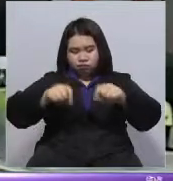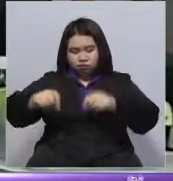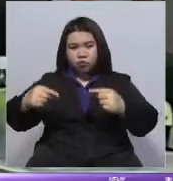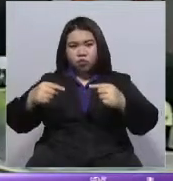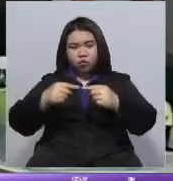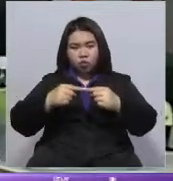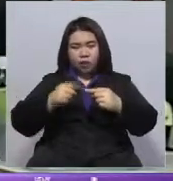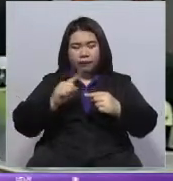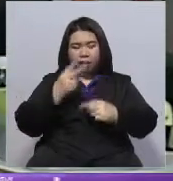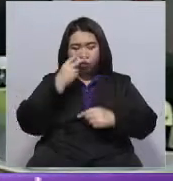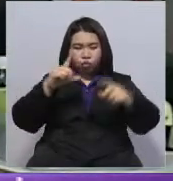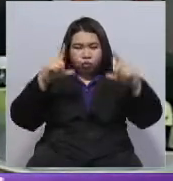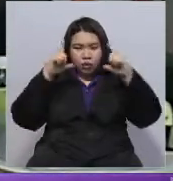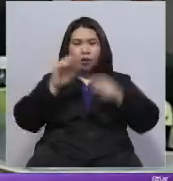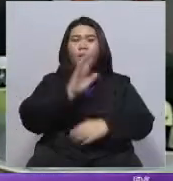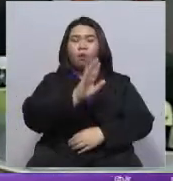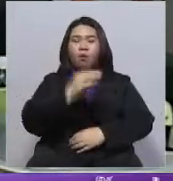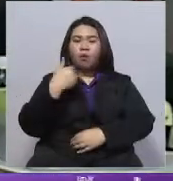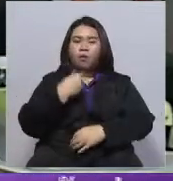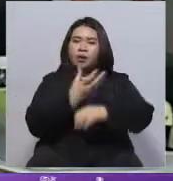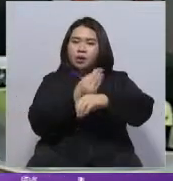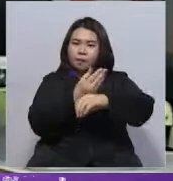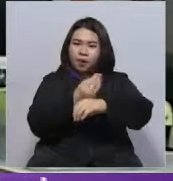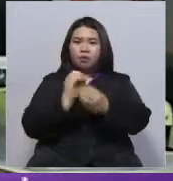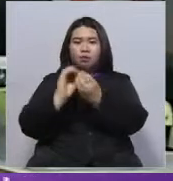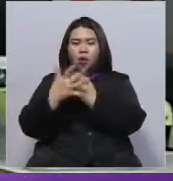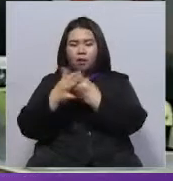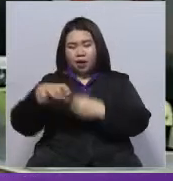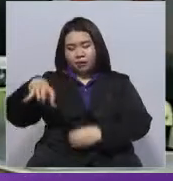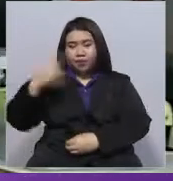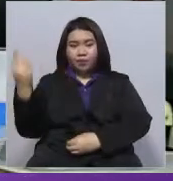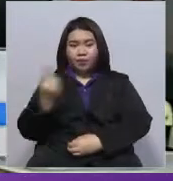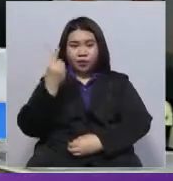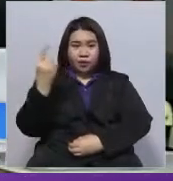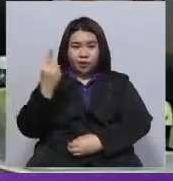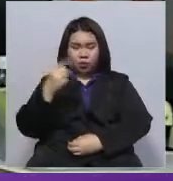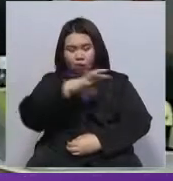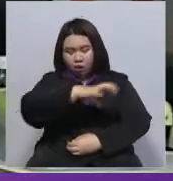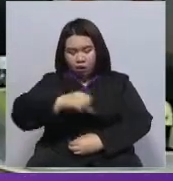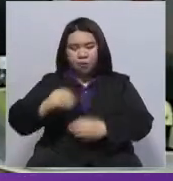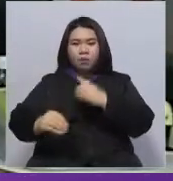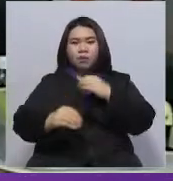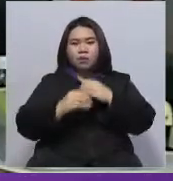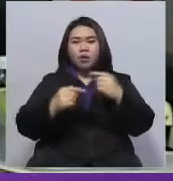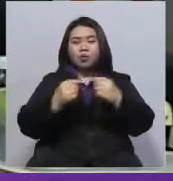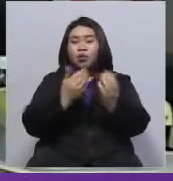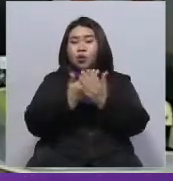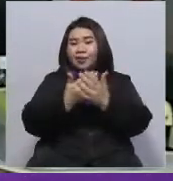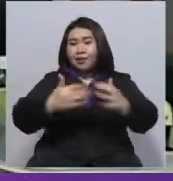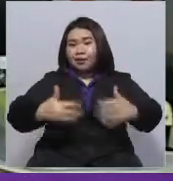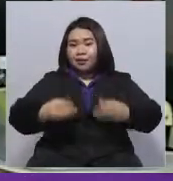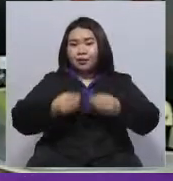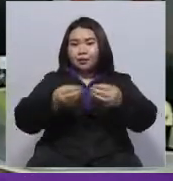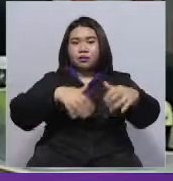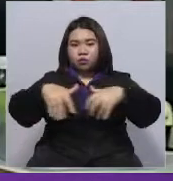จุดเด่นในพื้นที่ทั้งอัญมณีผลไม้และสถานที่ท่องเที่ยวที่สำคัญนำมาเพิ่มศักยภาพสร้างรายได้ให้